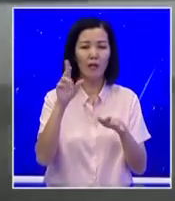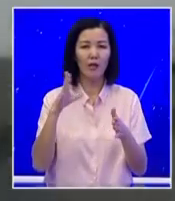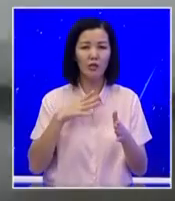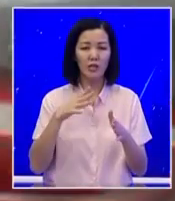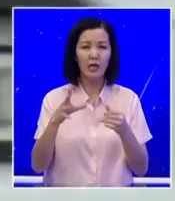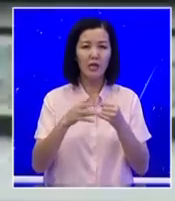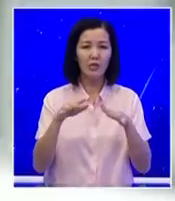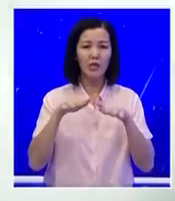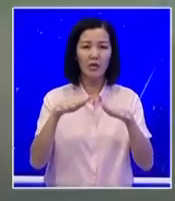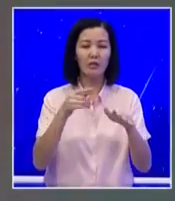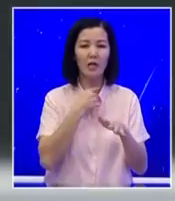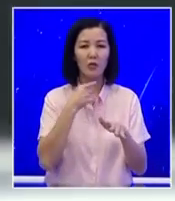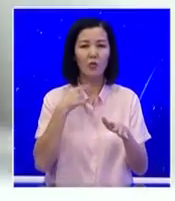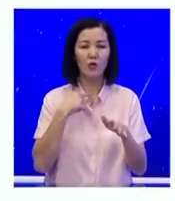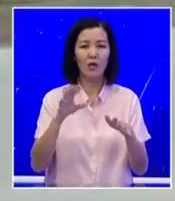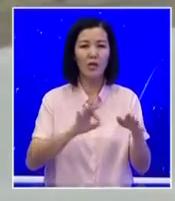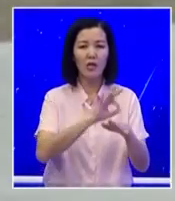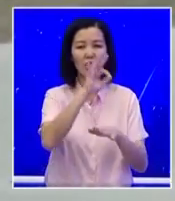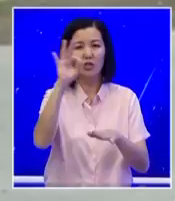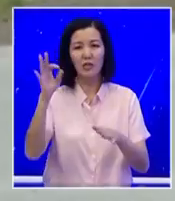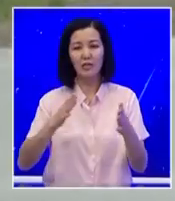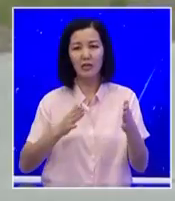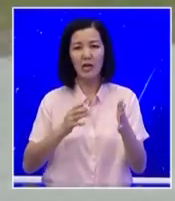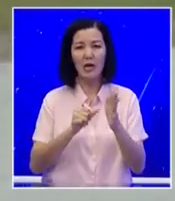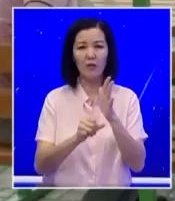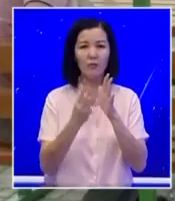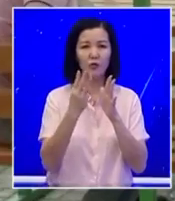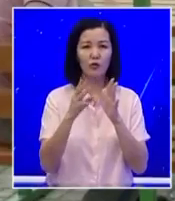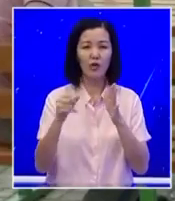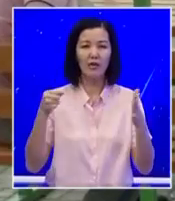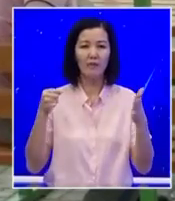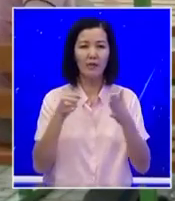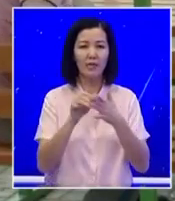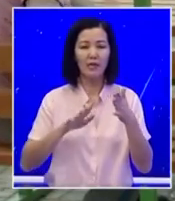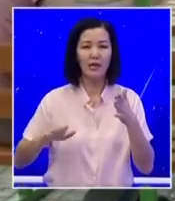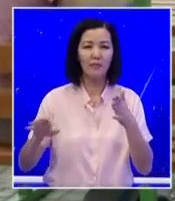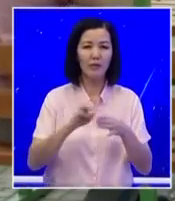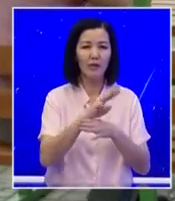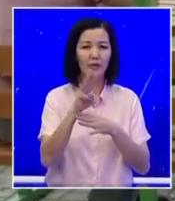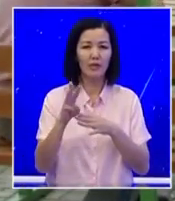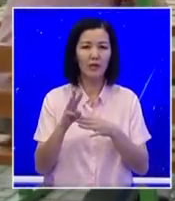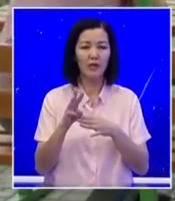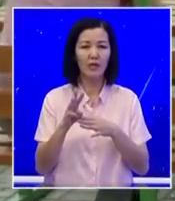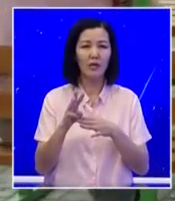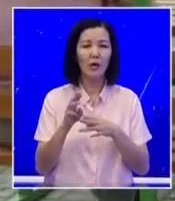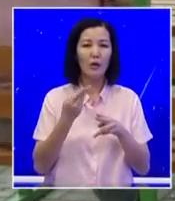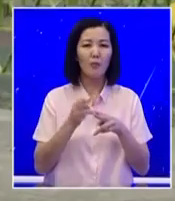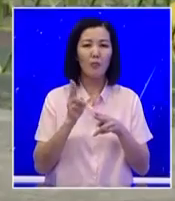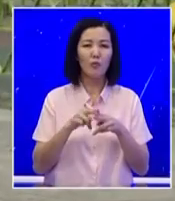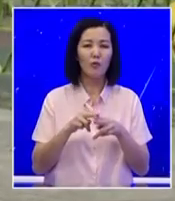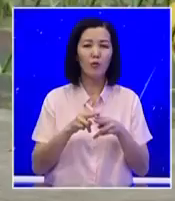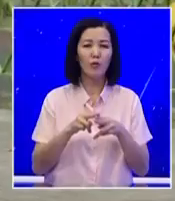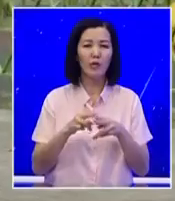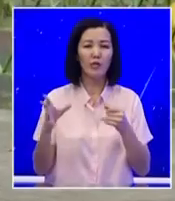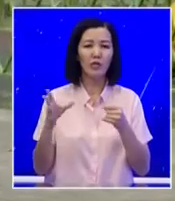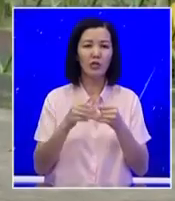Зілзала ошағы Талдықорғаннан шығысқа қарай 63 шақырымға дейінгі аймақтарды қамтиды. Бұл жолға жер